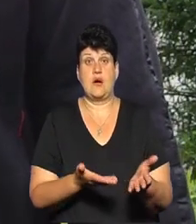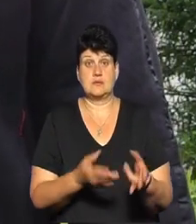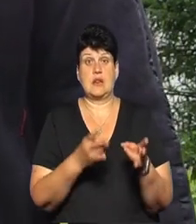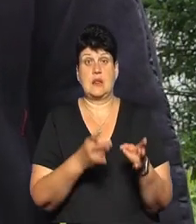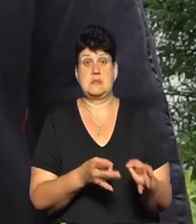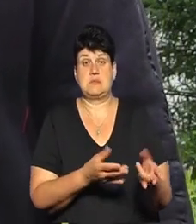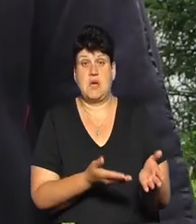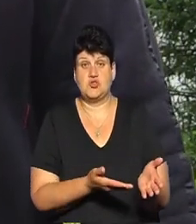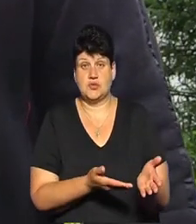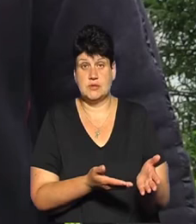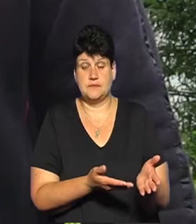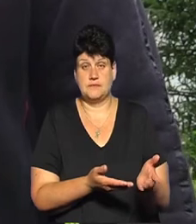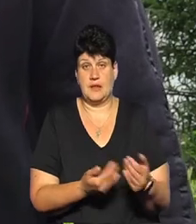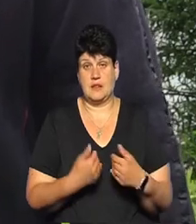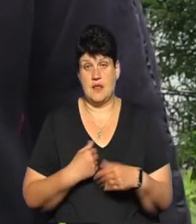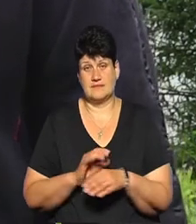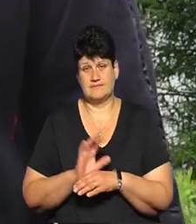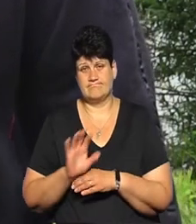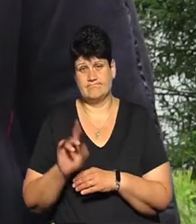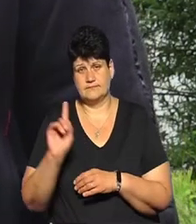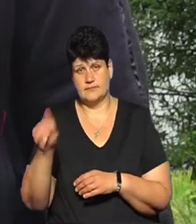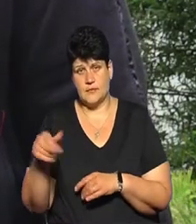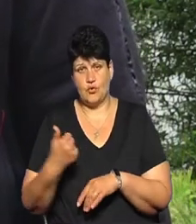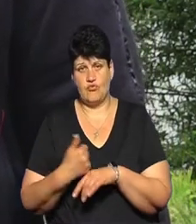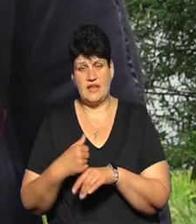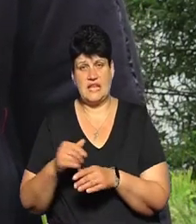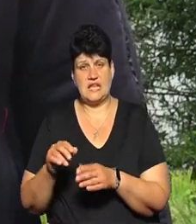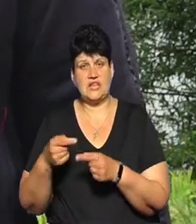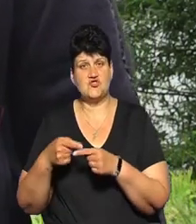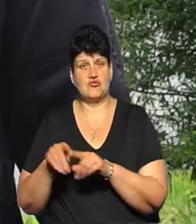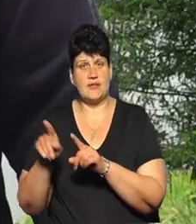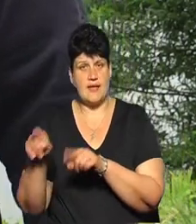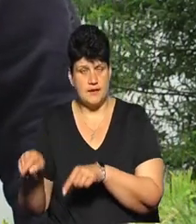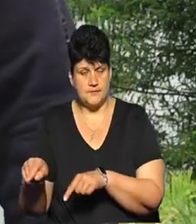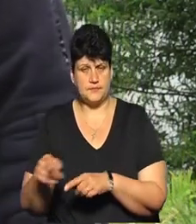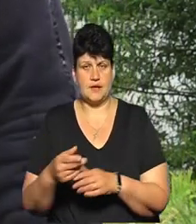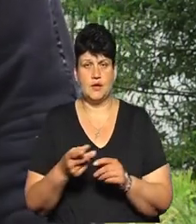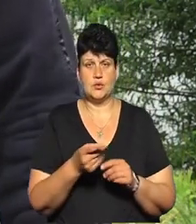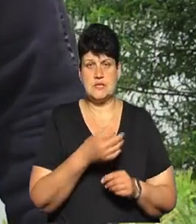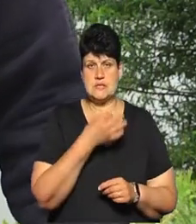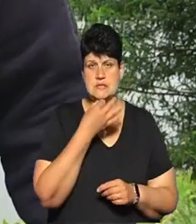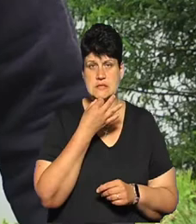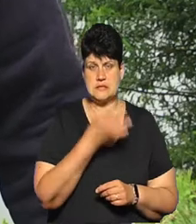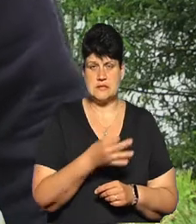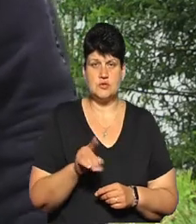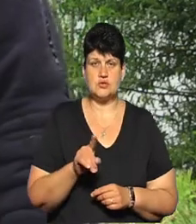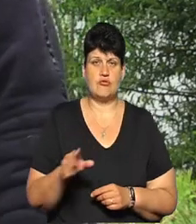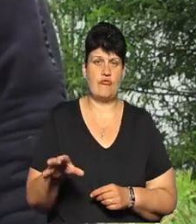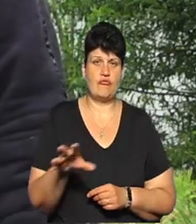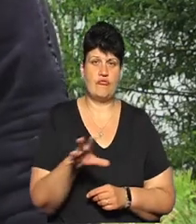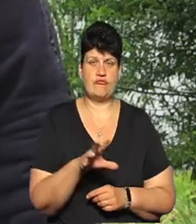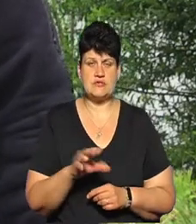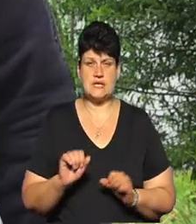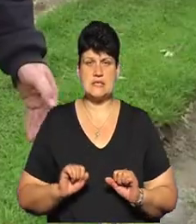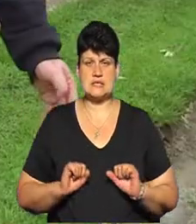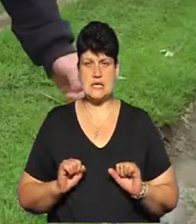От нас відправляли до головного інженера. Інженер головний сказав, що все, що це стараються зробити